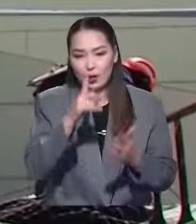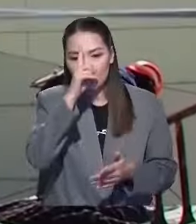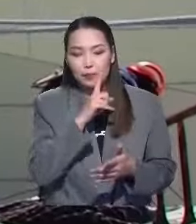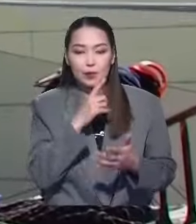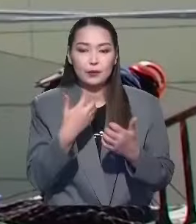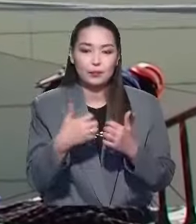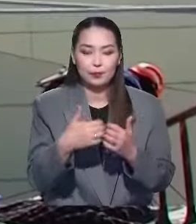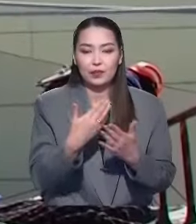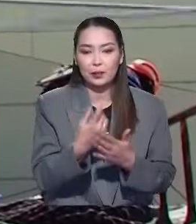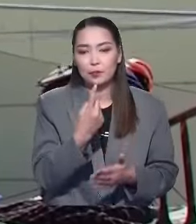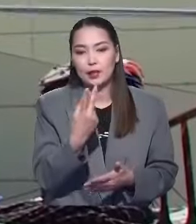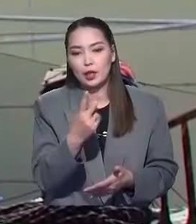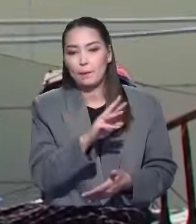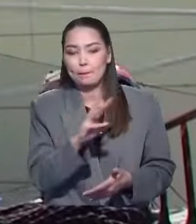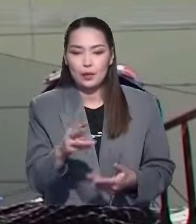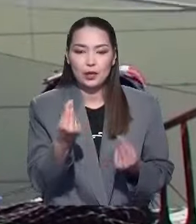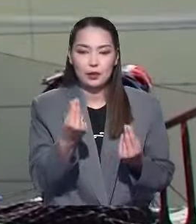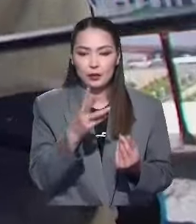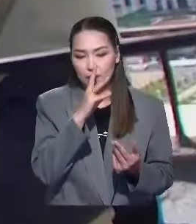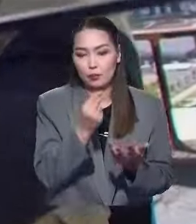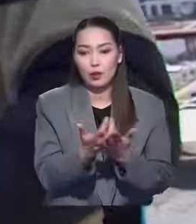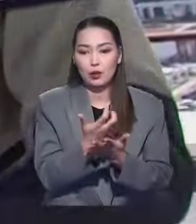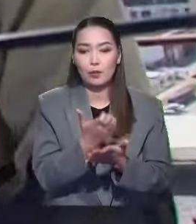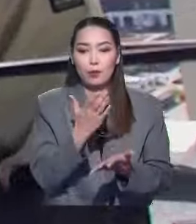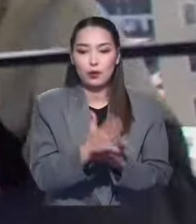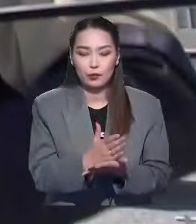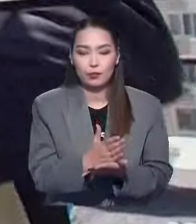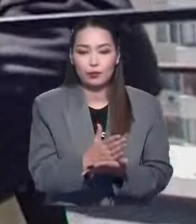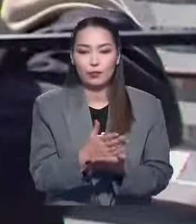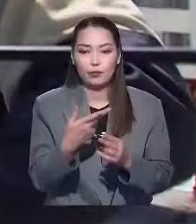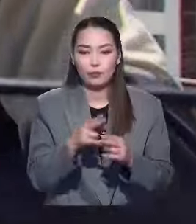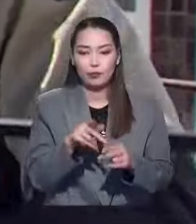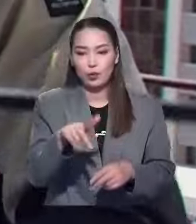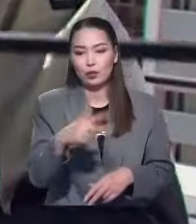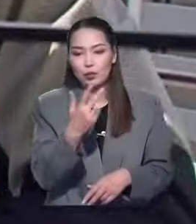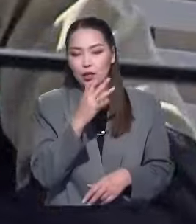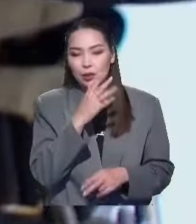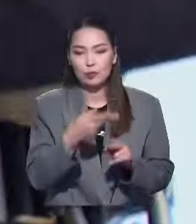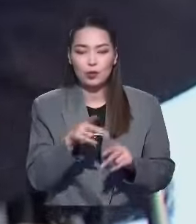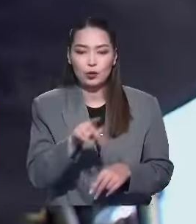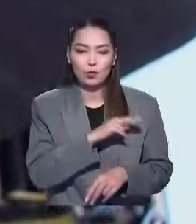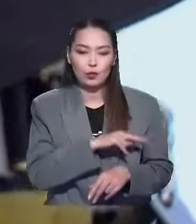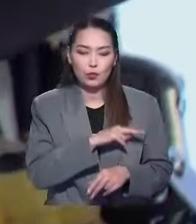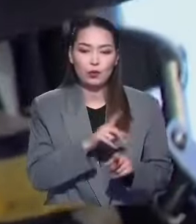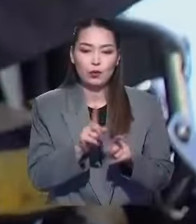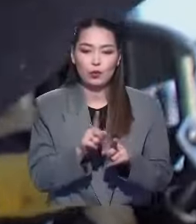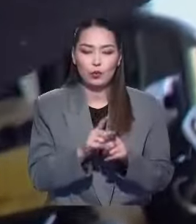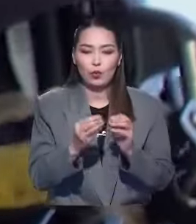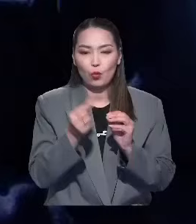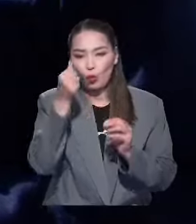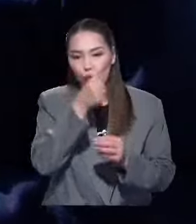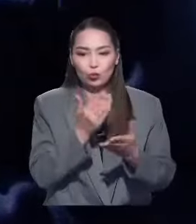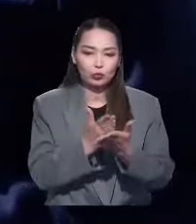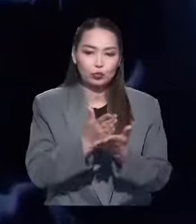1-2 миллион теңгеге дейін қаражат табуға мүмкіндік бар. Медет Ахметбаев 33 жаста, бұл салада жүргеніне азды көпті 10 жыл